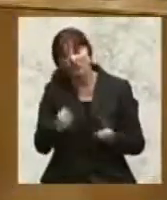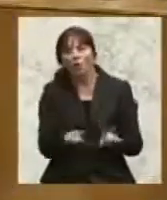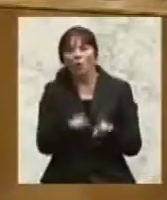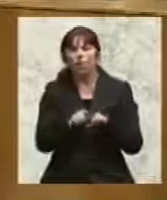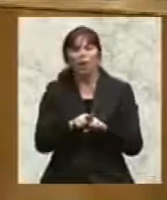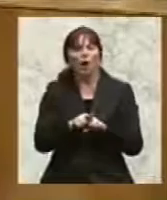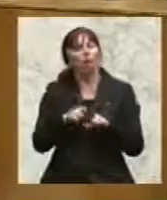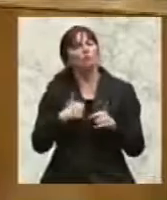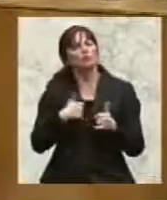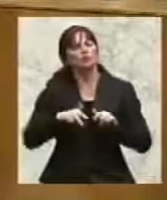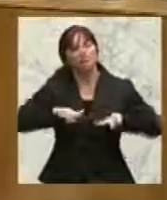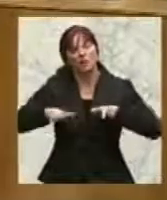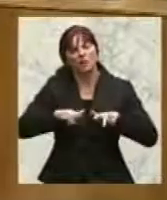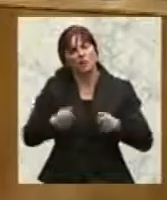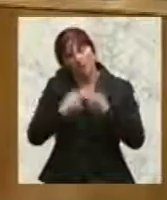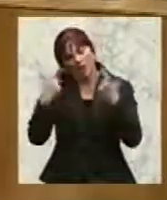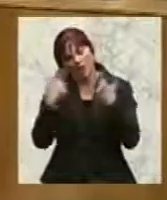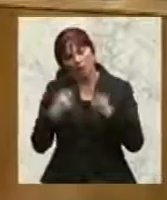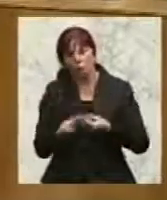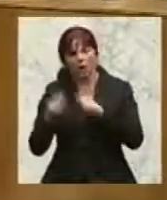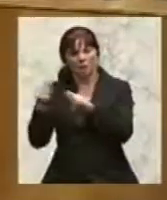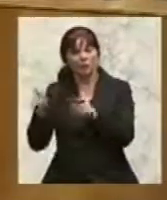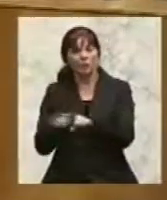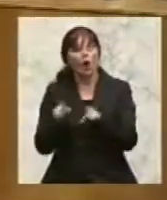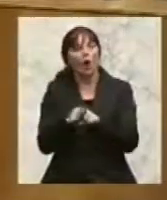das Erfordernis der Abgabe auch des Prüfungsvermerkes eines